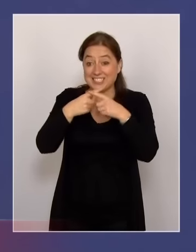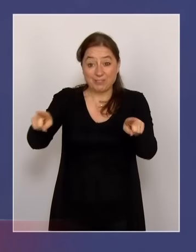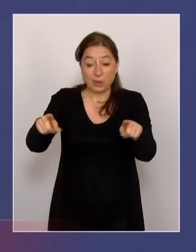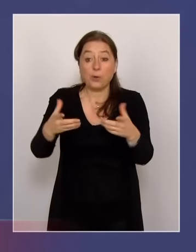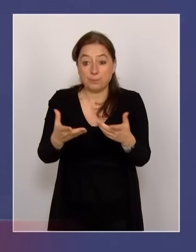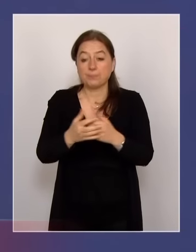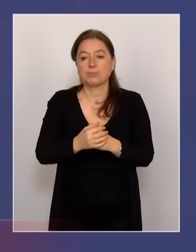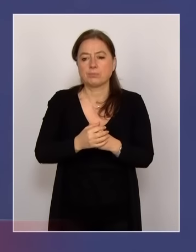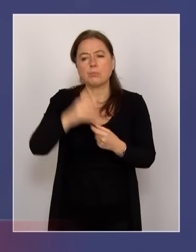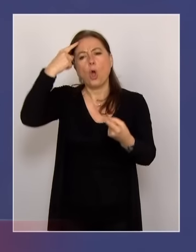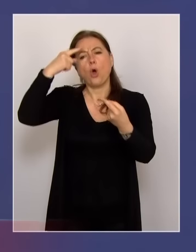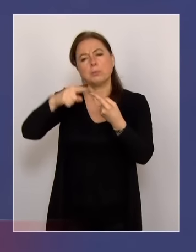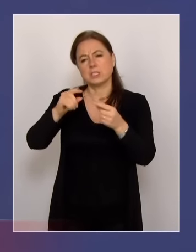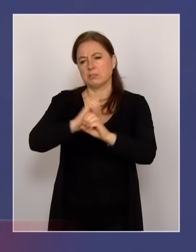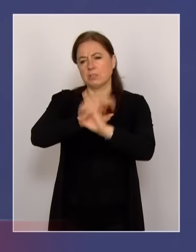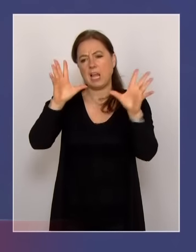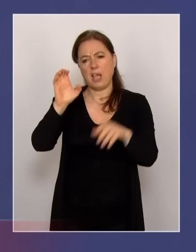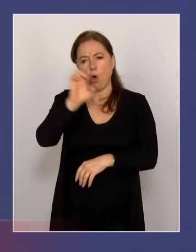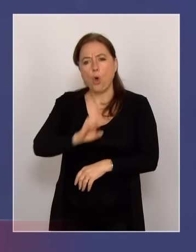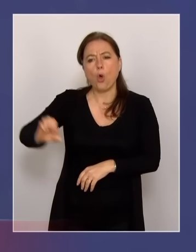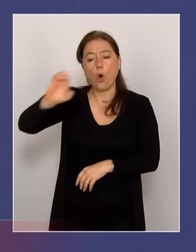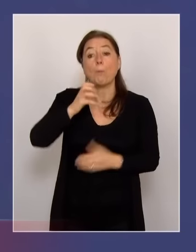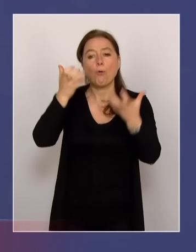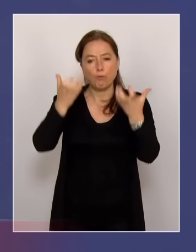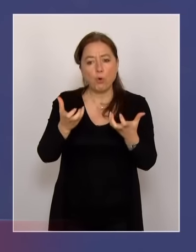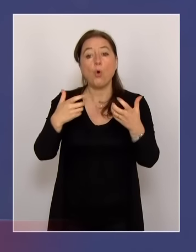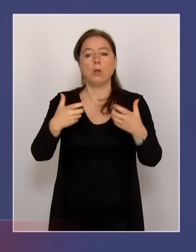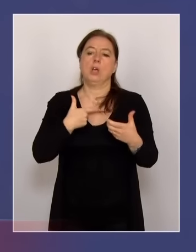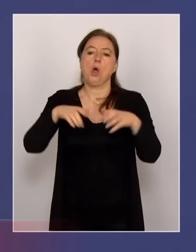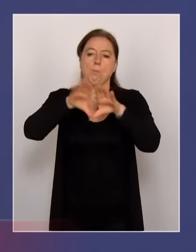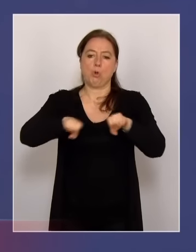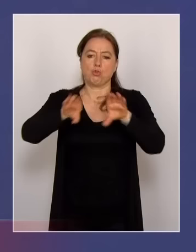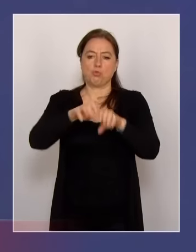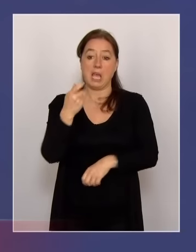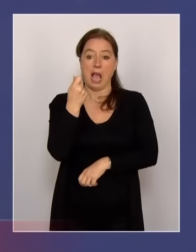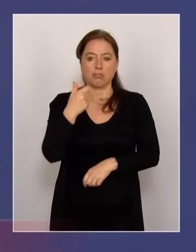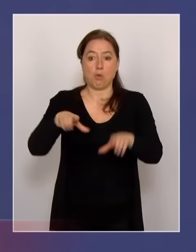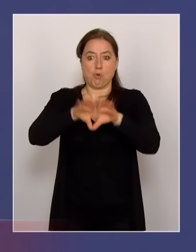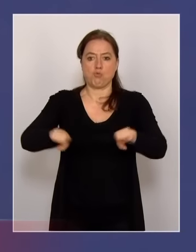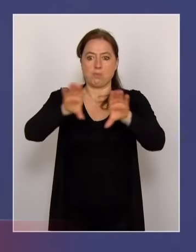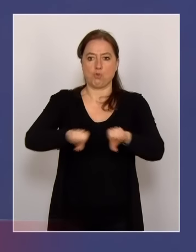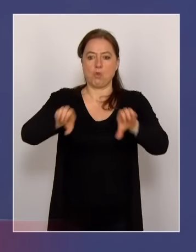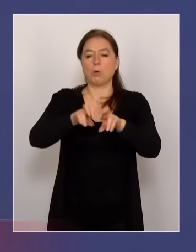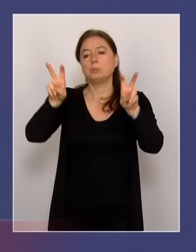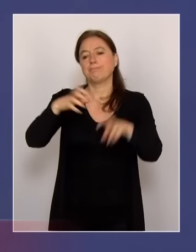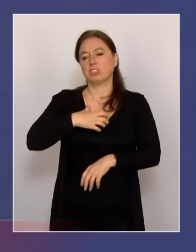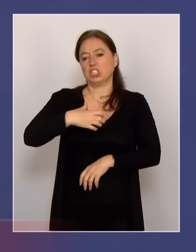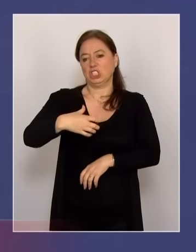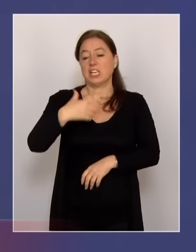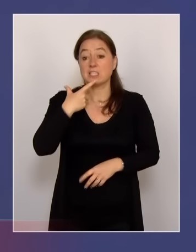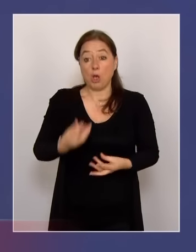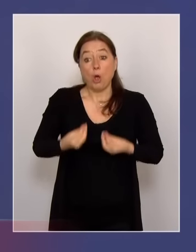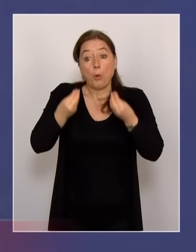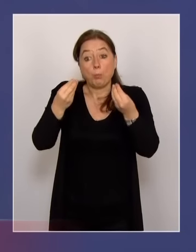Pourtant, on a des objectifs clairs. On veut produire plus de richesses pour améliorer notre